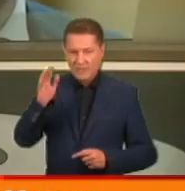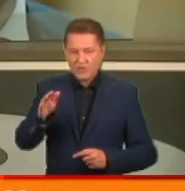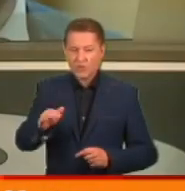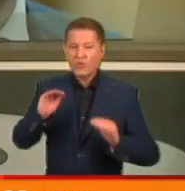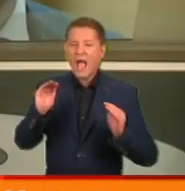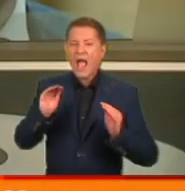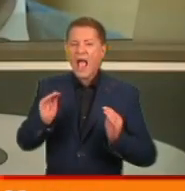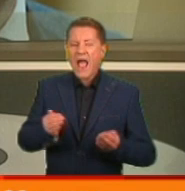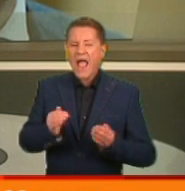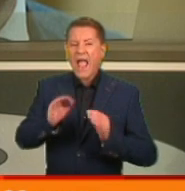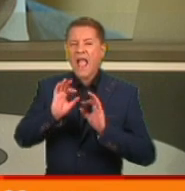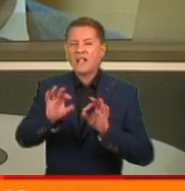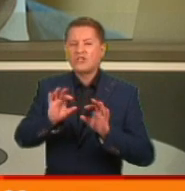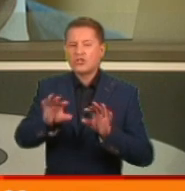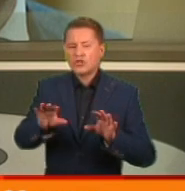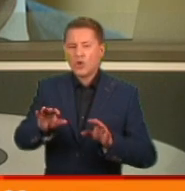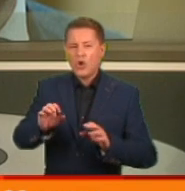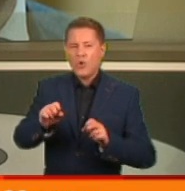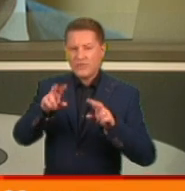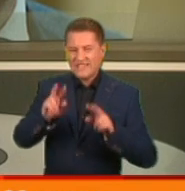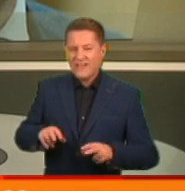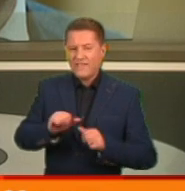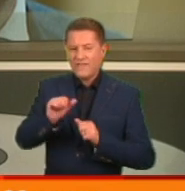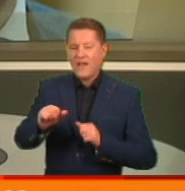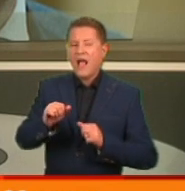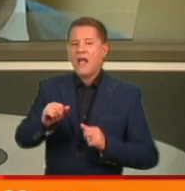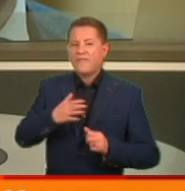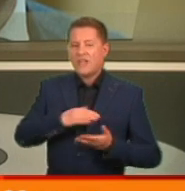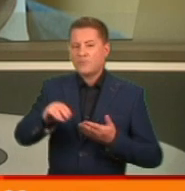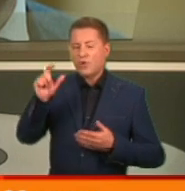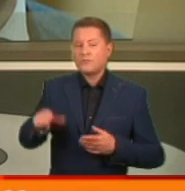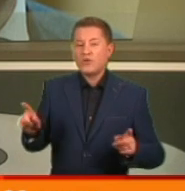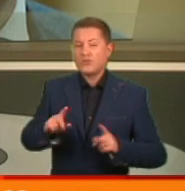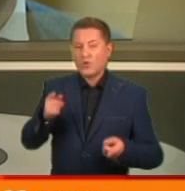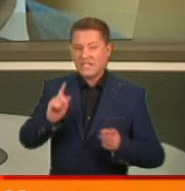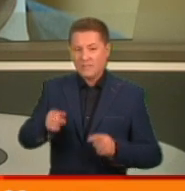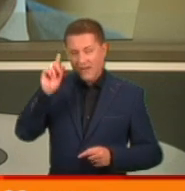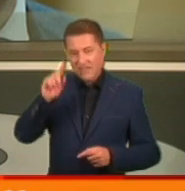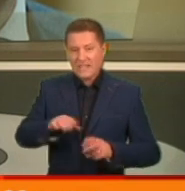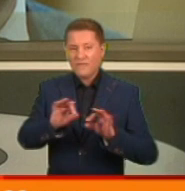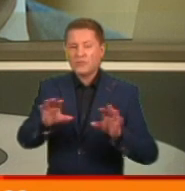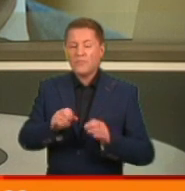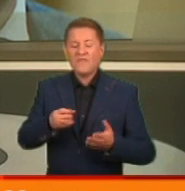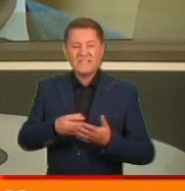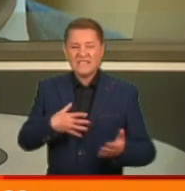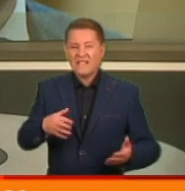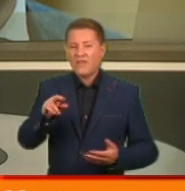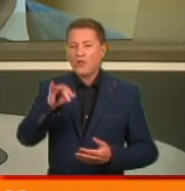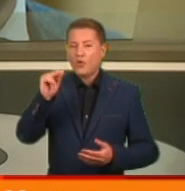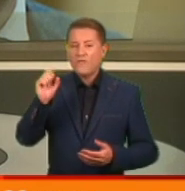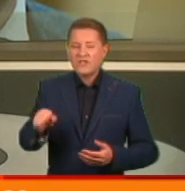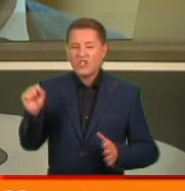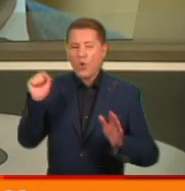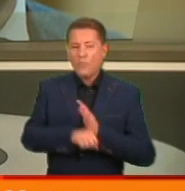Ексклюзив Вікон – протокол допиту загиблого російського депутата, що насправді знав і розповів такого цінного про Януковича вбитий Денис